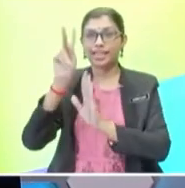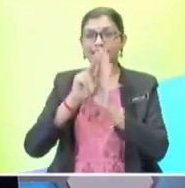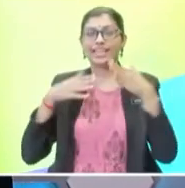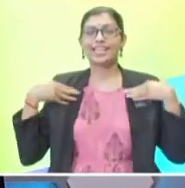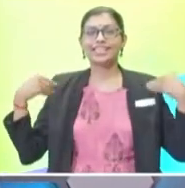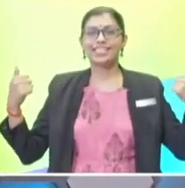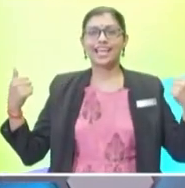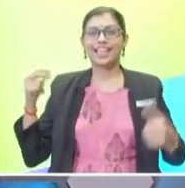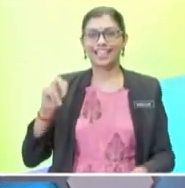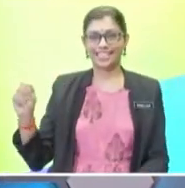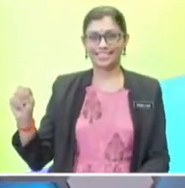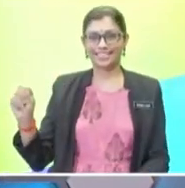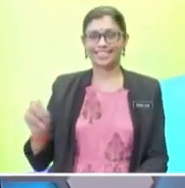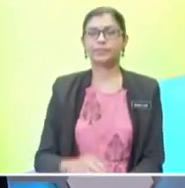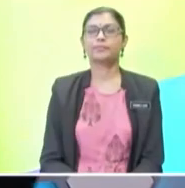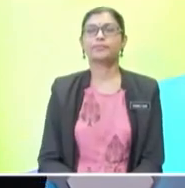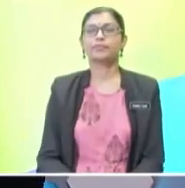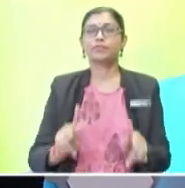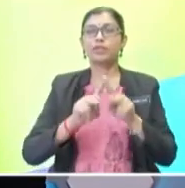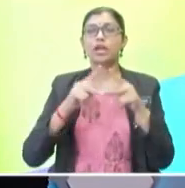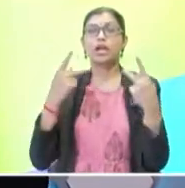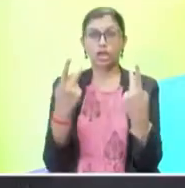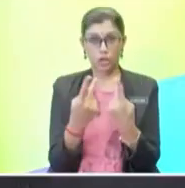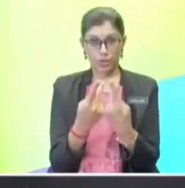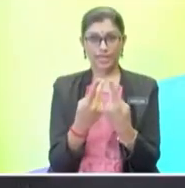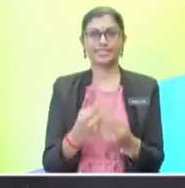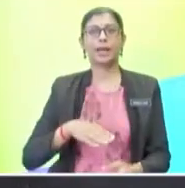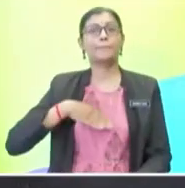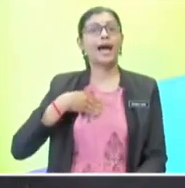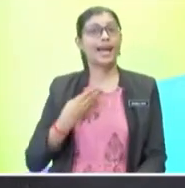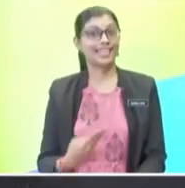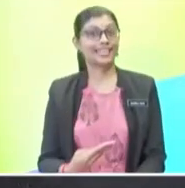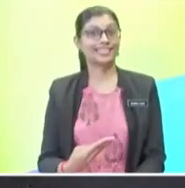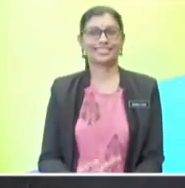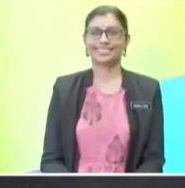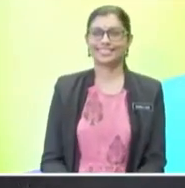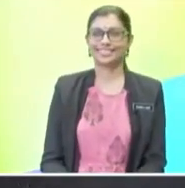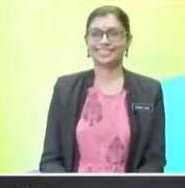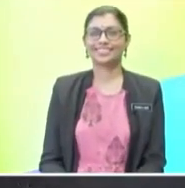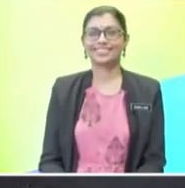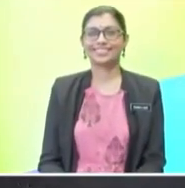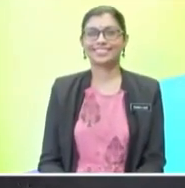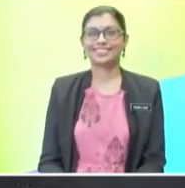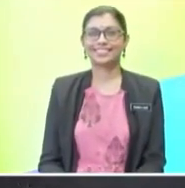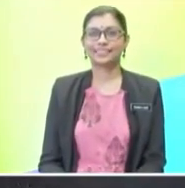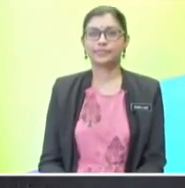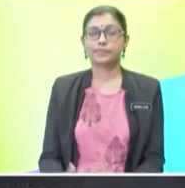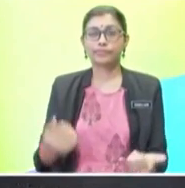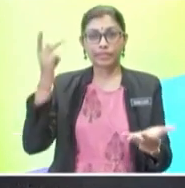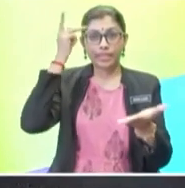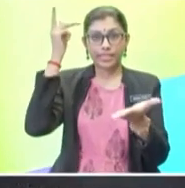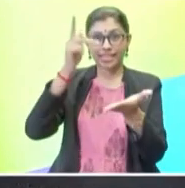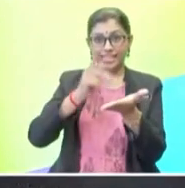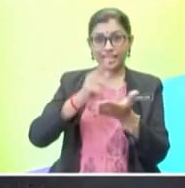bertajuk Keluarga Muafakat Hidup Bahagia. Okey, baiklah, tak lengkap rasanya Cikgu kalau kita berdua saja. Apa tu kata Cikgu